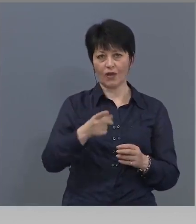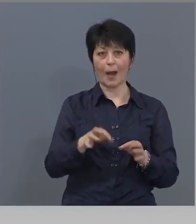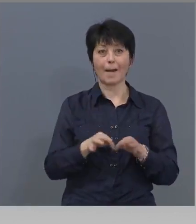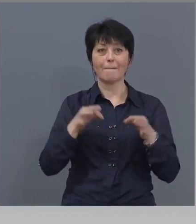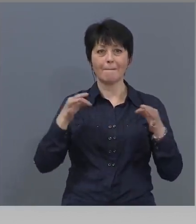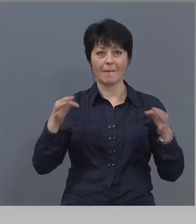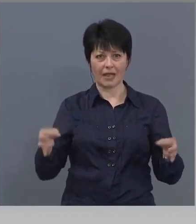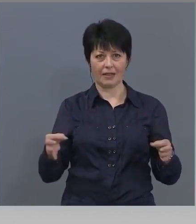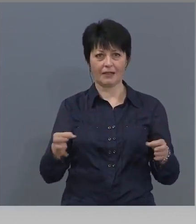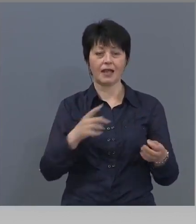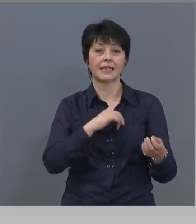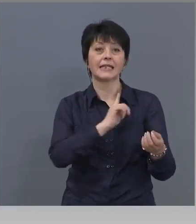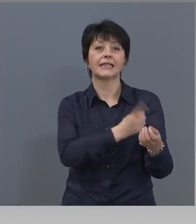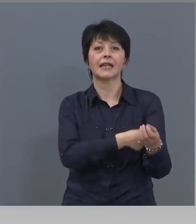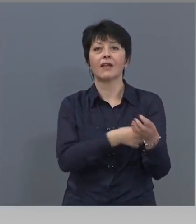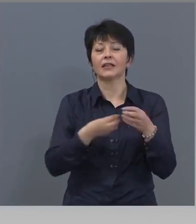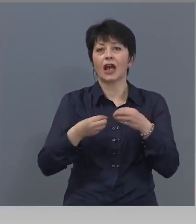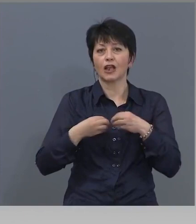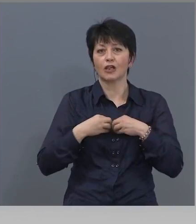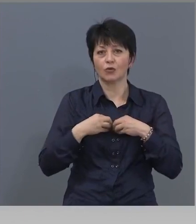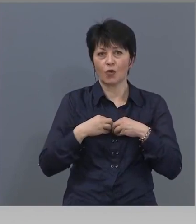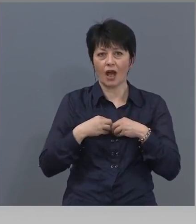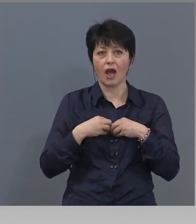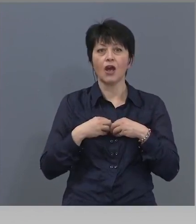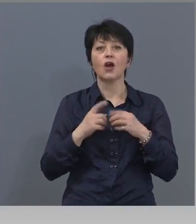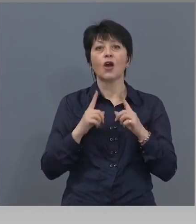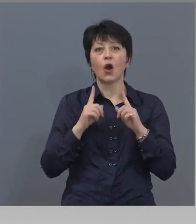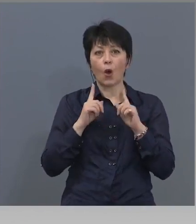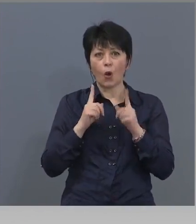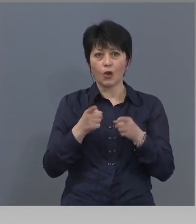който може да не отиде, да не отива.